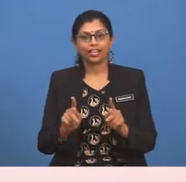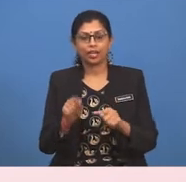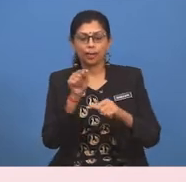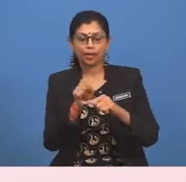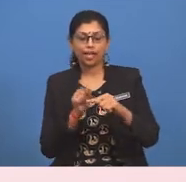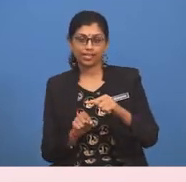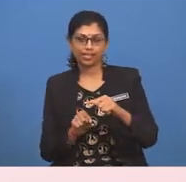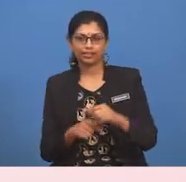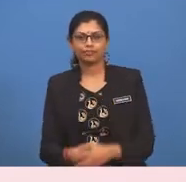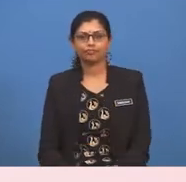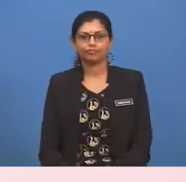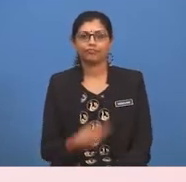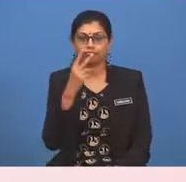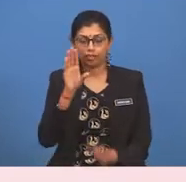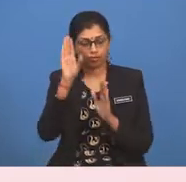pembahagian.